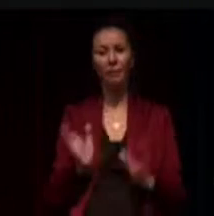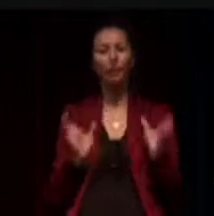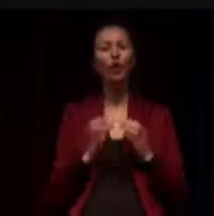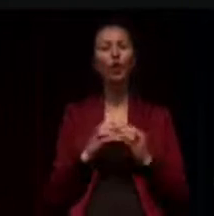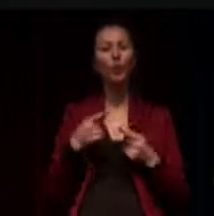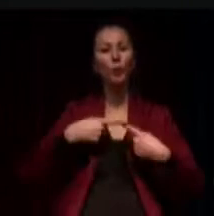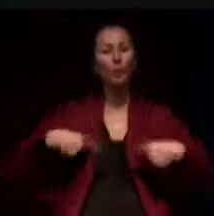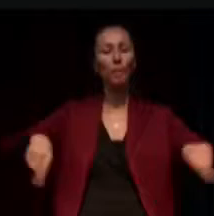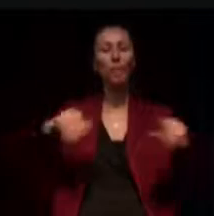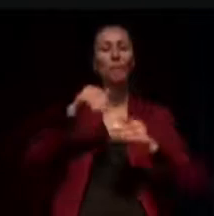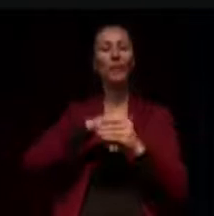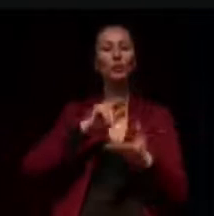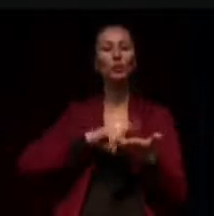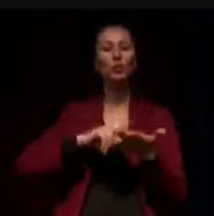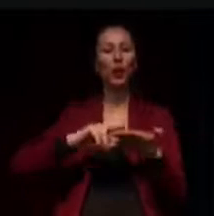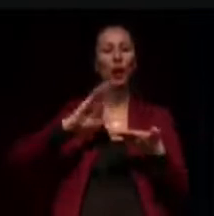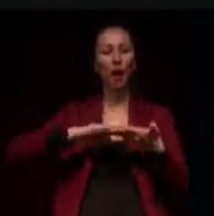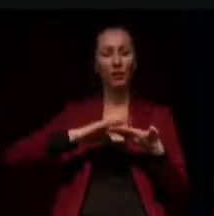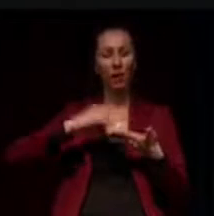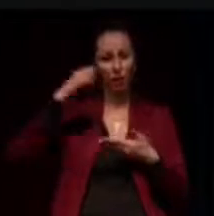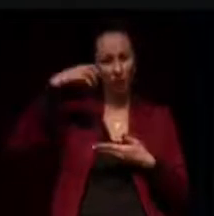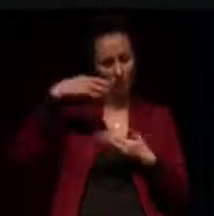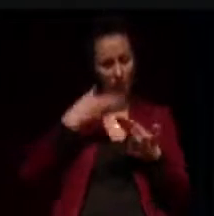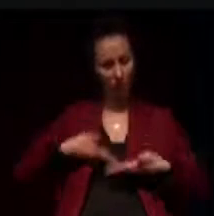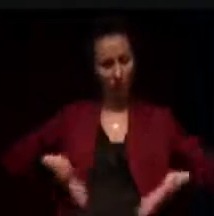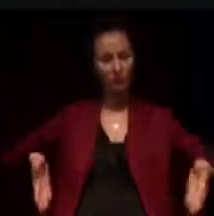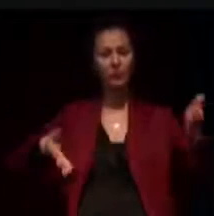grubumdaki meclis üyesi arkadaşlarımız